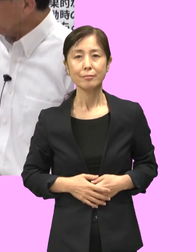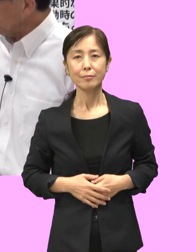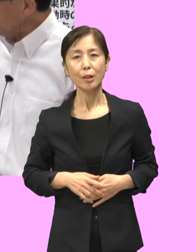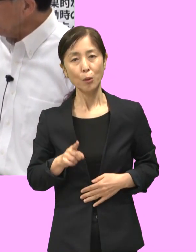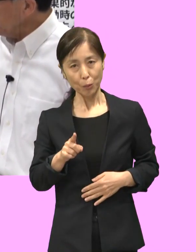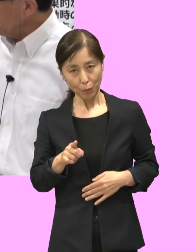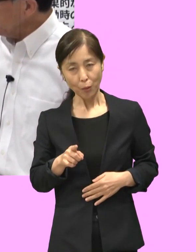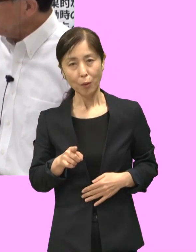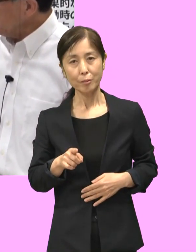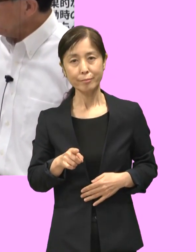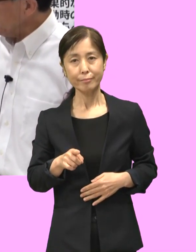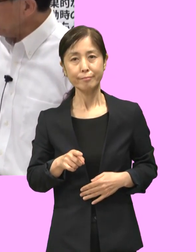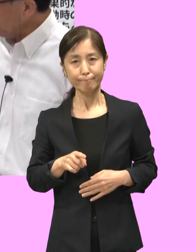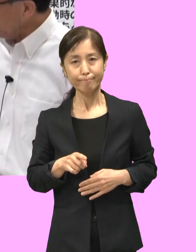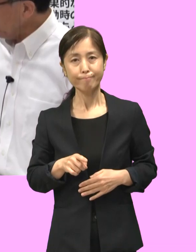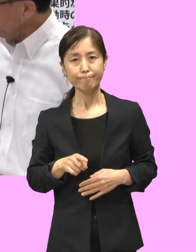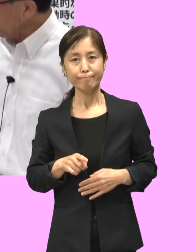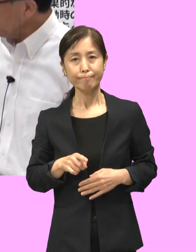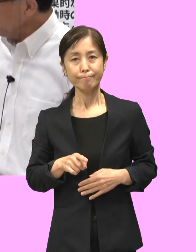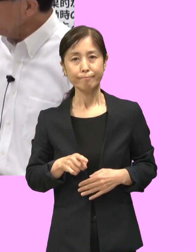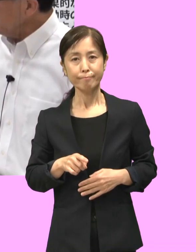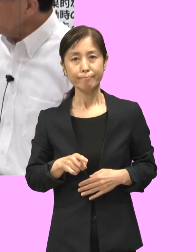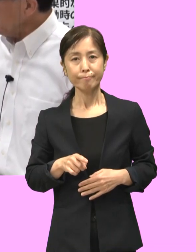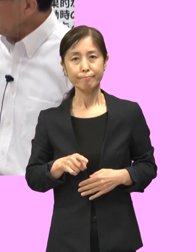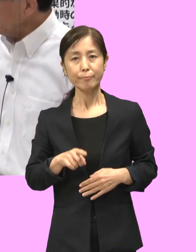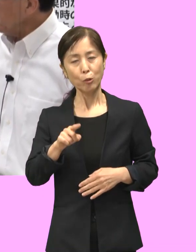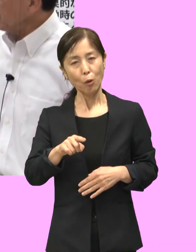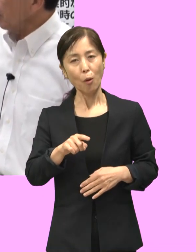ここのですね、全部の、